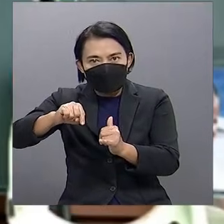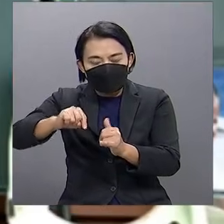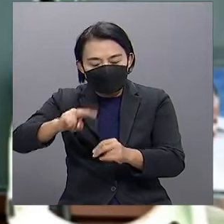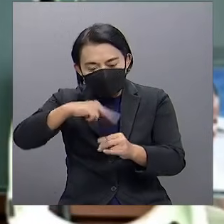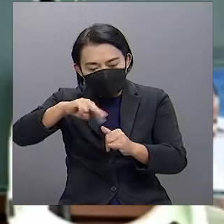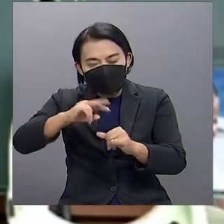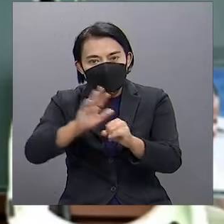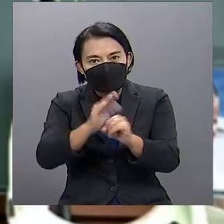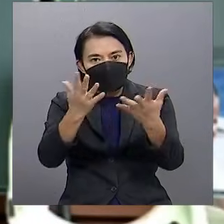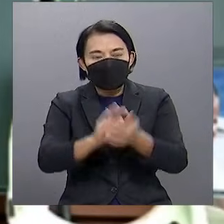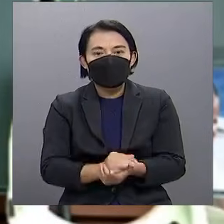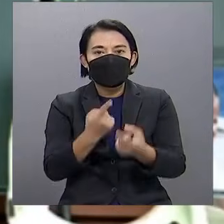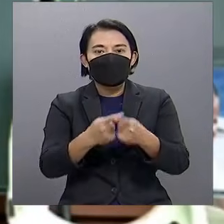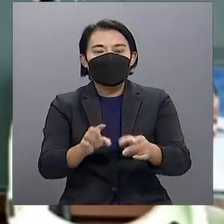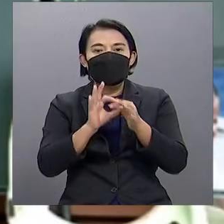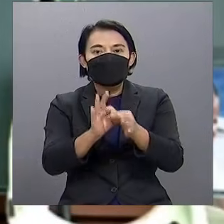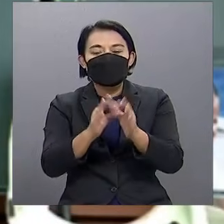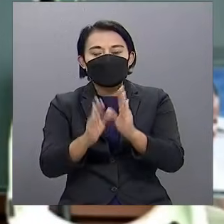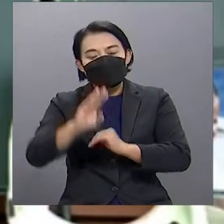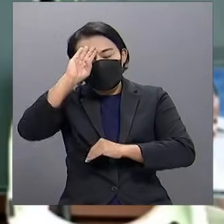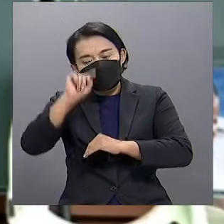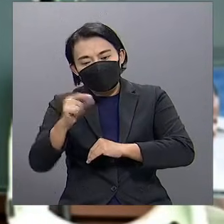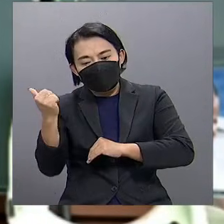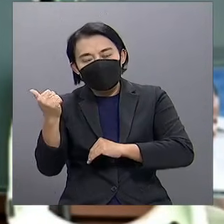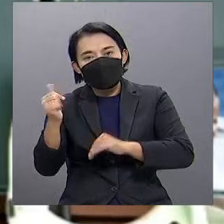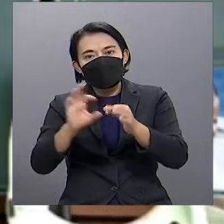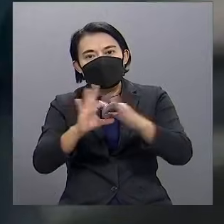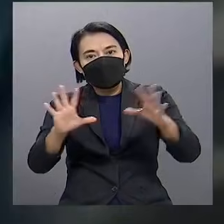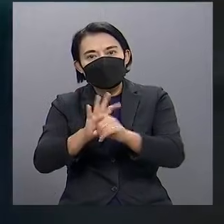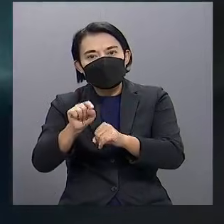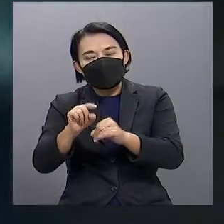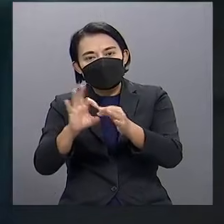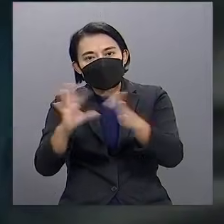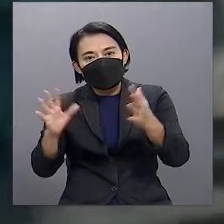างมากก็คือผู้ป่วยอื่นๆที่ไม่ใช่โควิดเนี่ยเขาจะยิ่งเสียโอกาสไปนาน